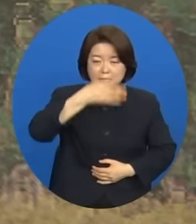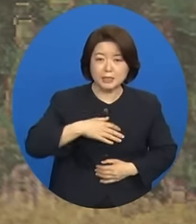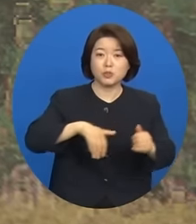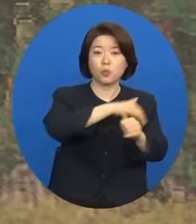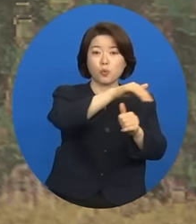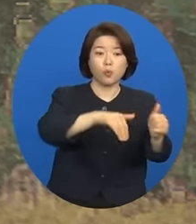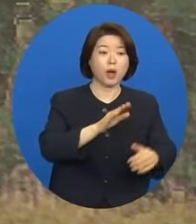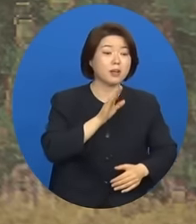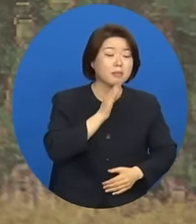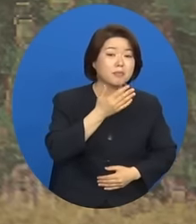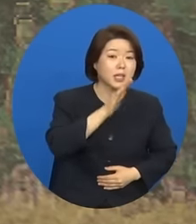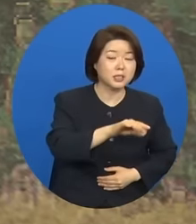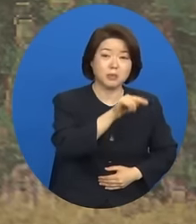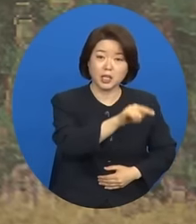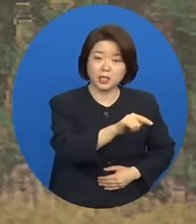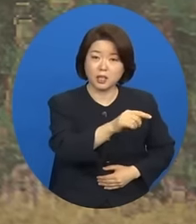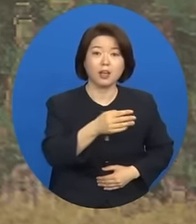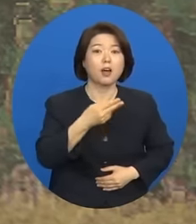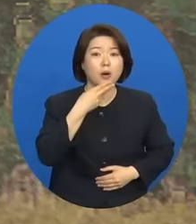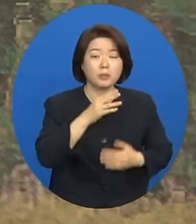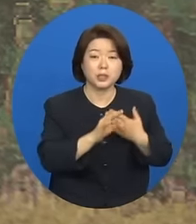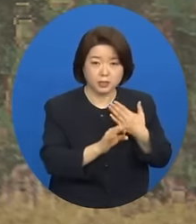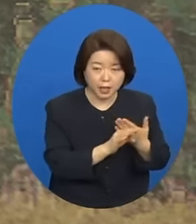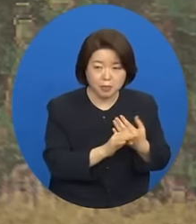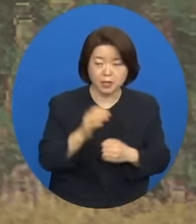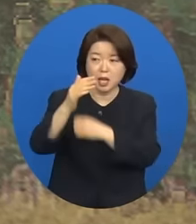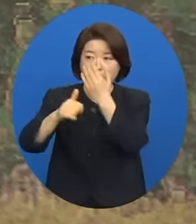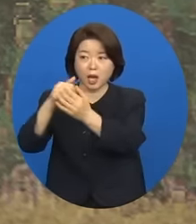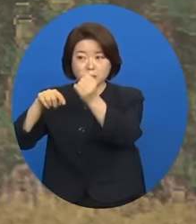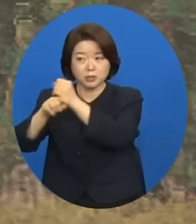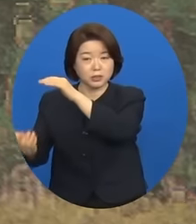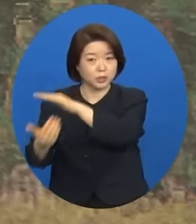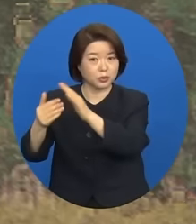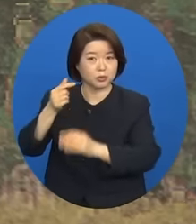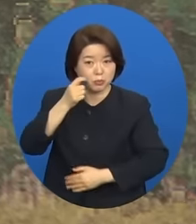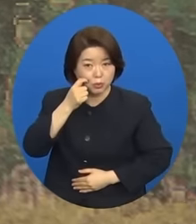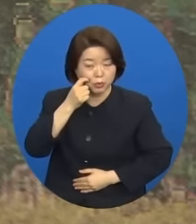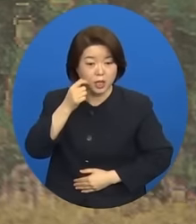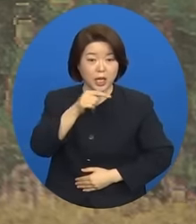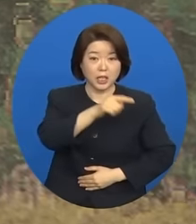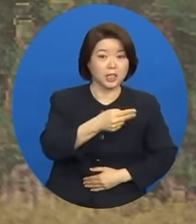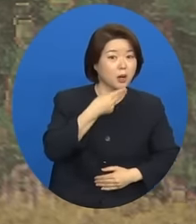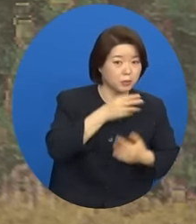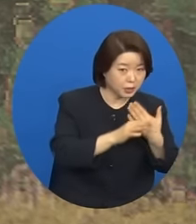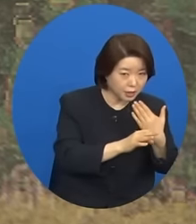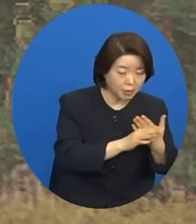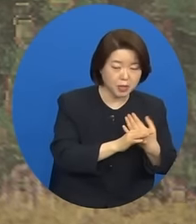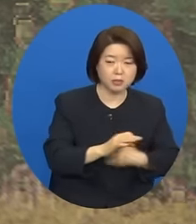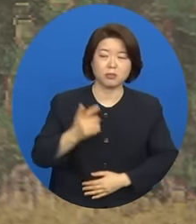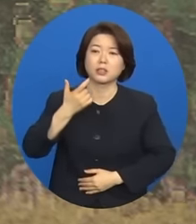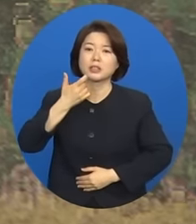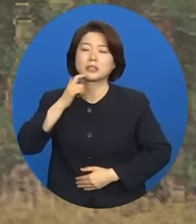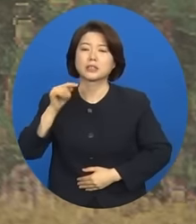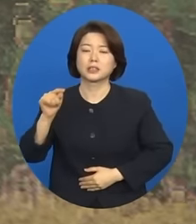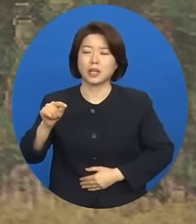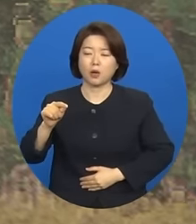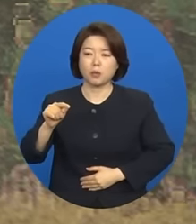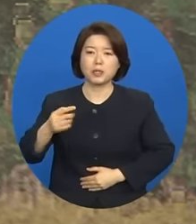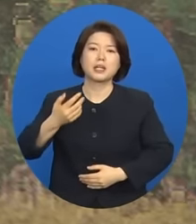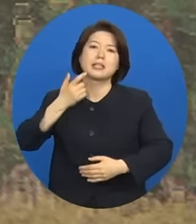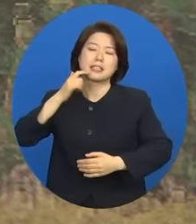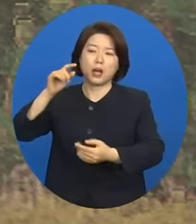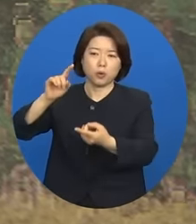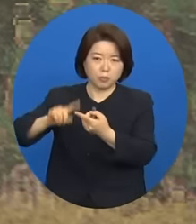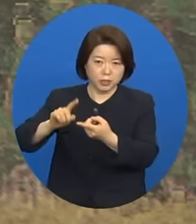그것이 아니었더라면 하나님의 뜻도 성취되지 못했을 것이고 그것이 아니었다라면 야곱이 야곱되지 못했을